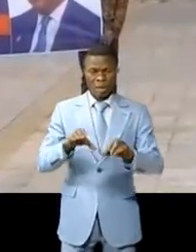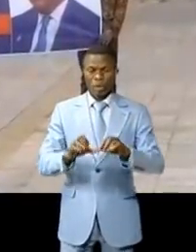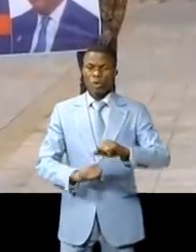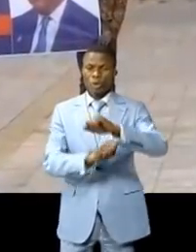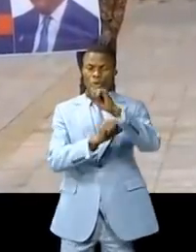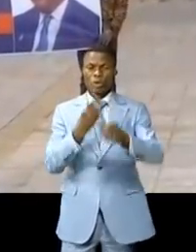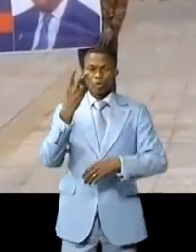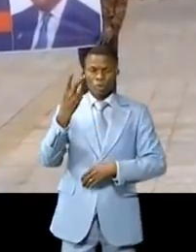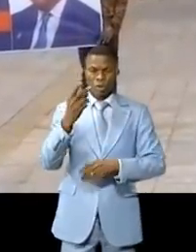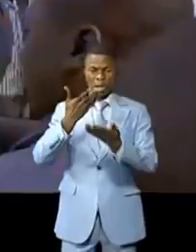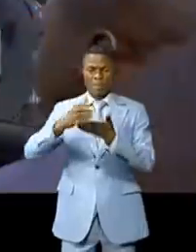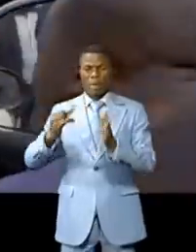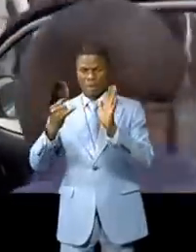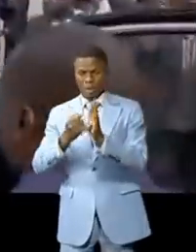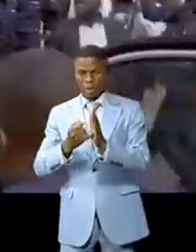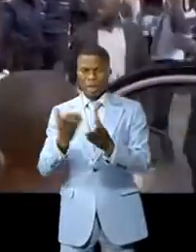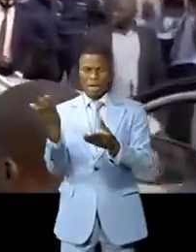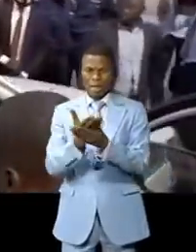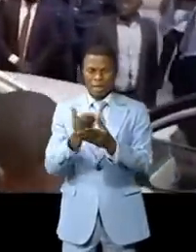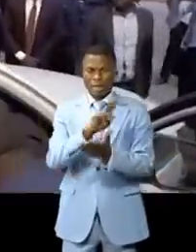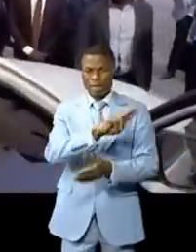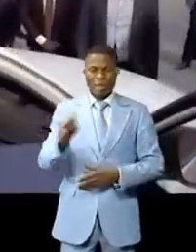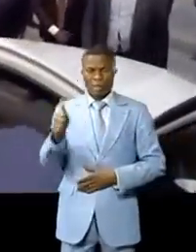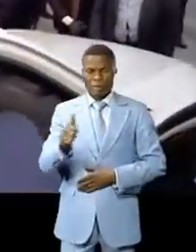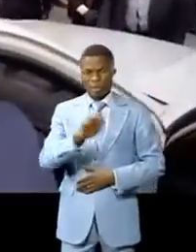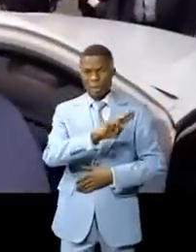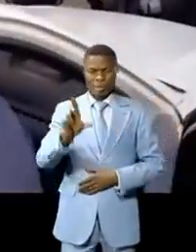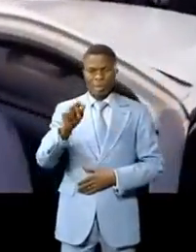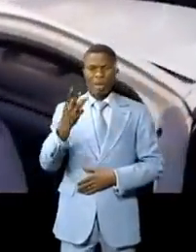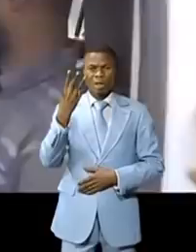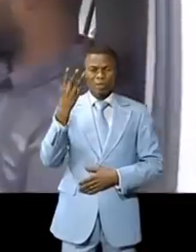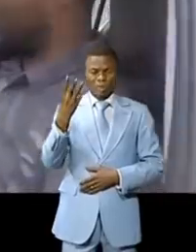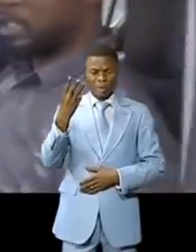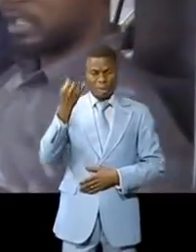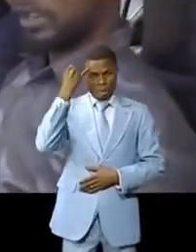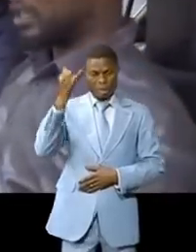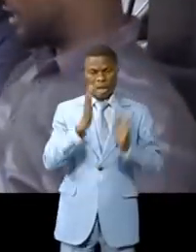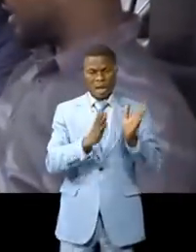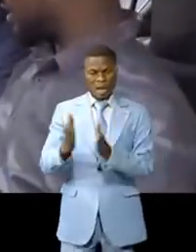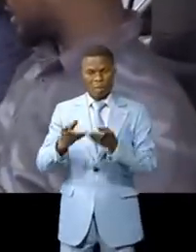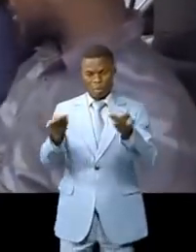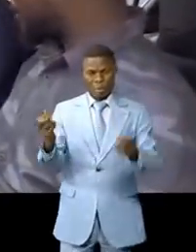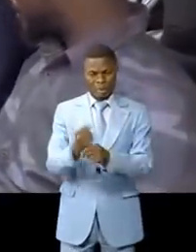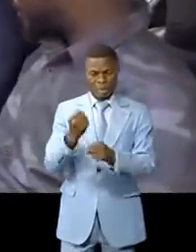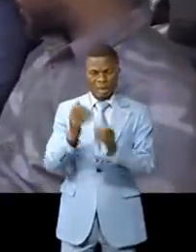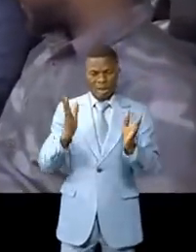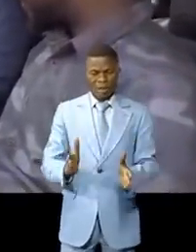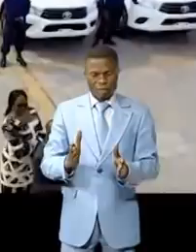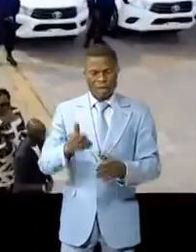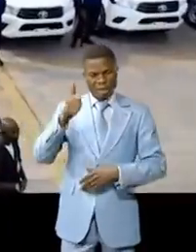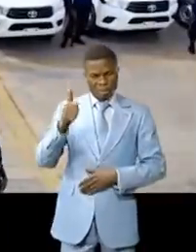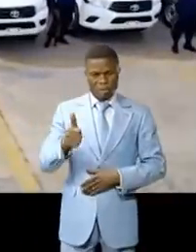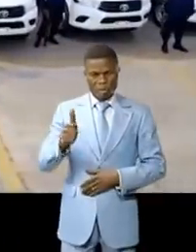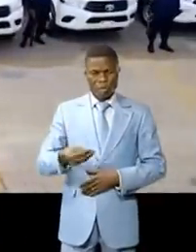2, axe 6 de la feuille de route 2021-2023 qui vise à améliorer la logistique du personnel, notamment par